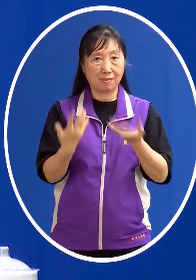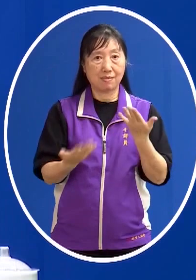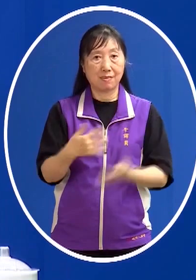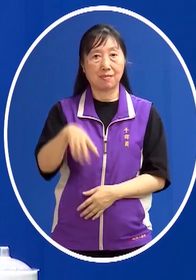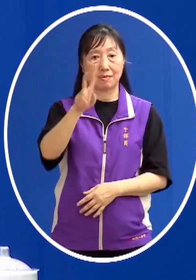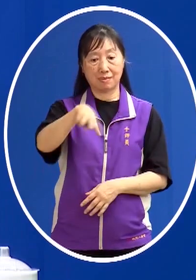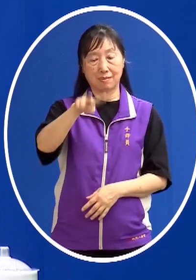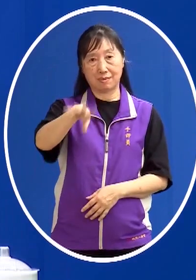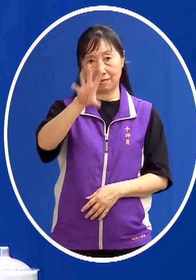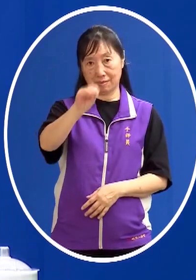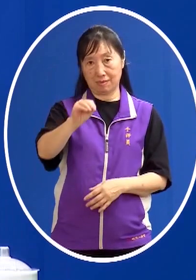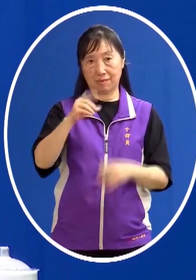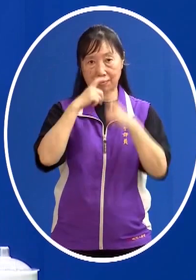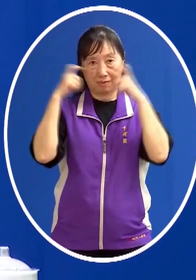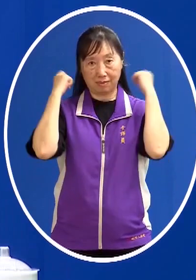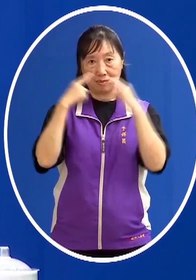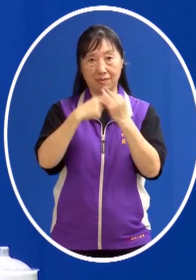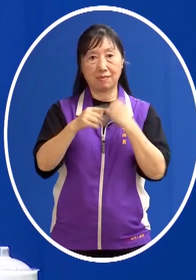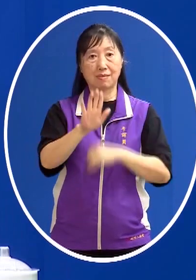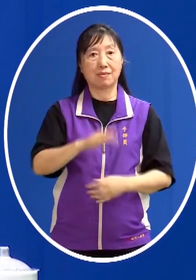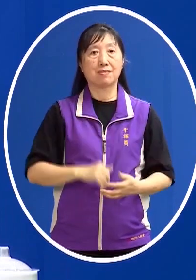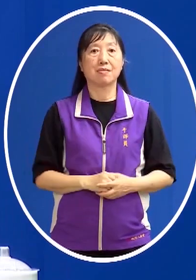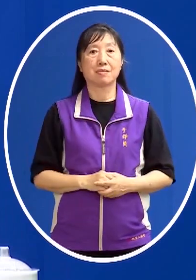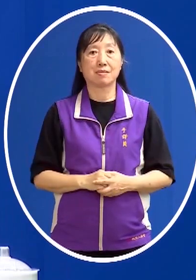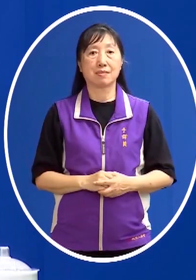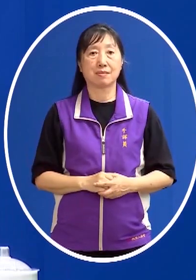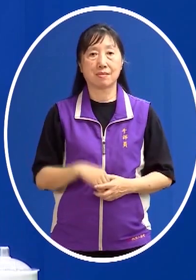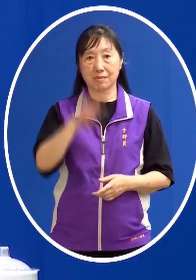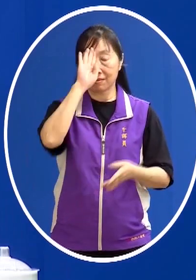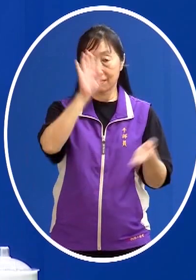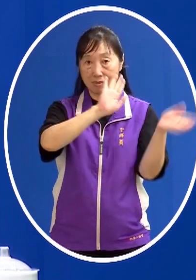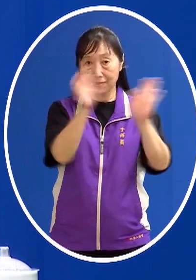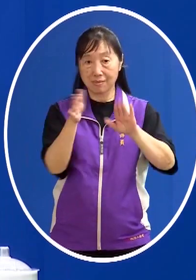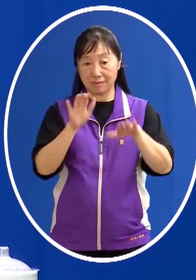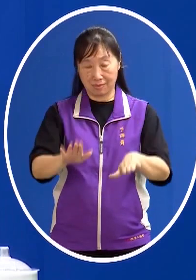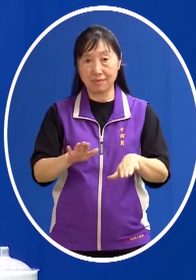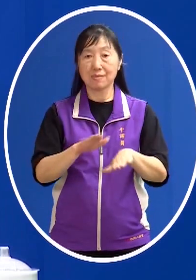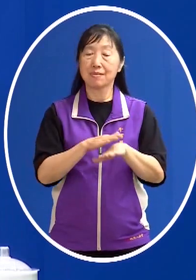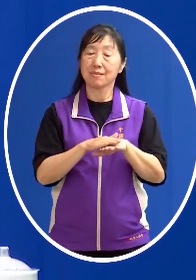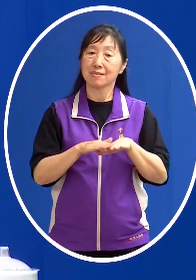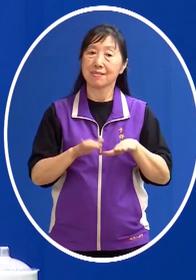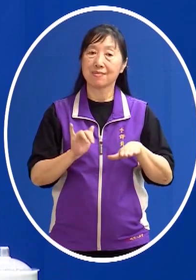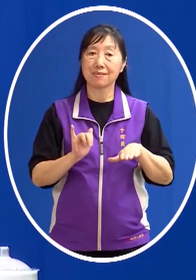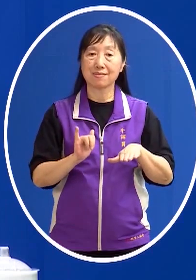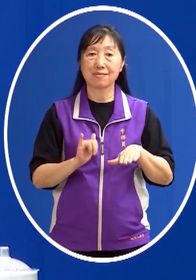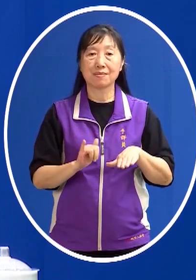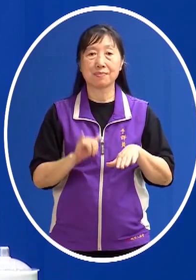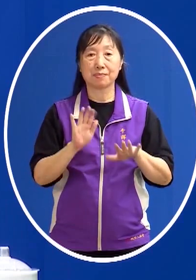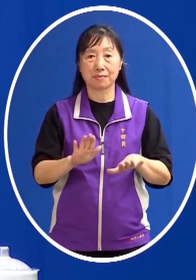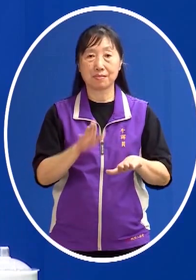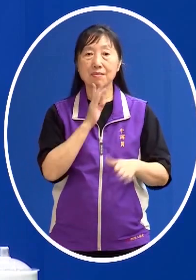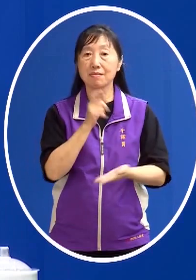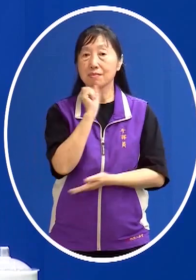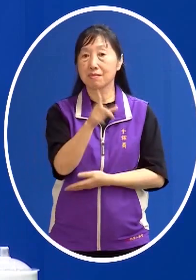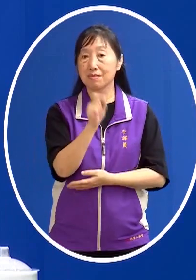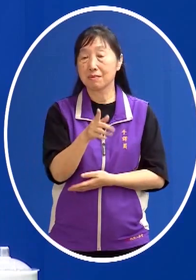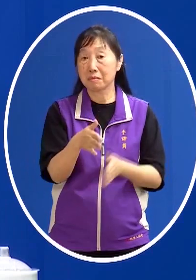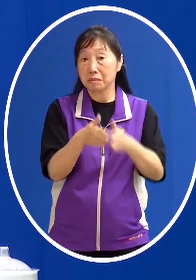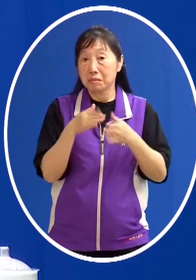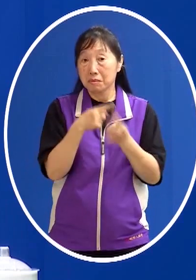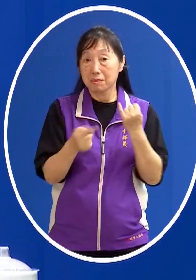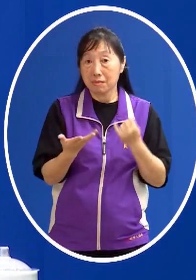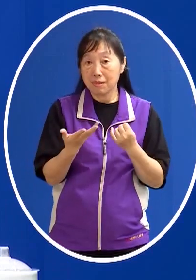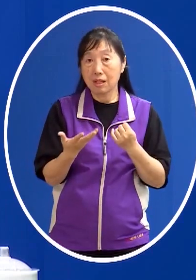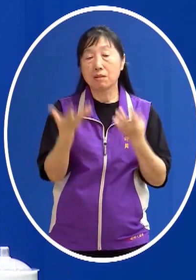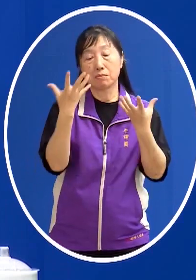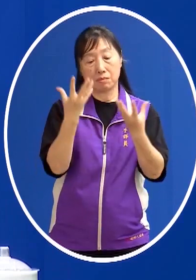个2000万片的一个产能。那疫情稳定了以后，那我们整个购买的需求也